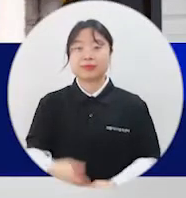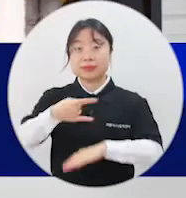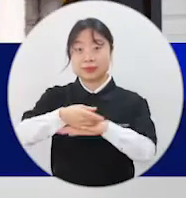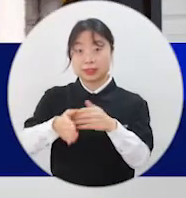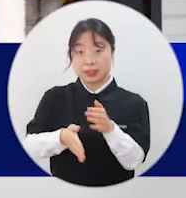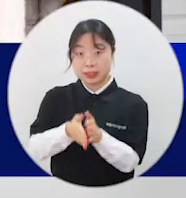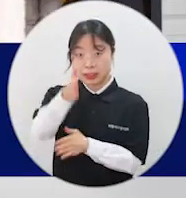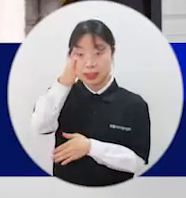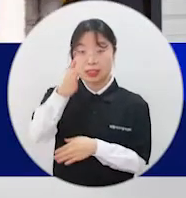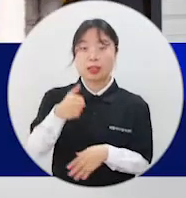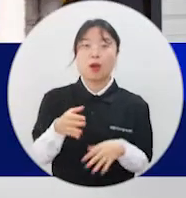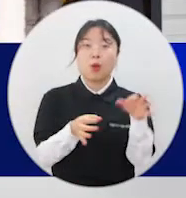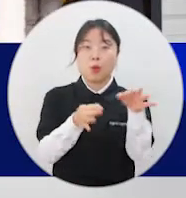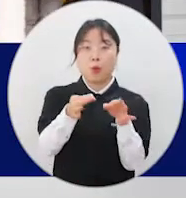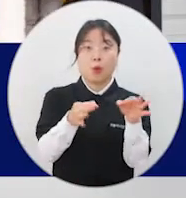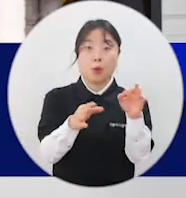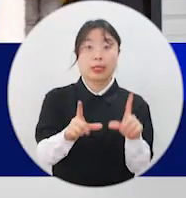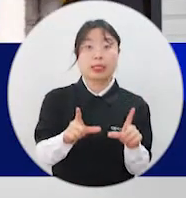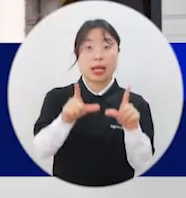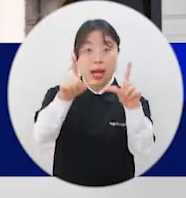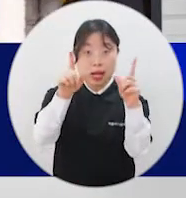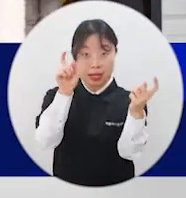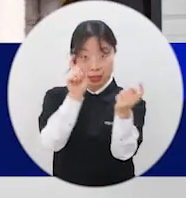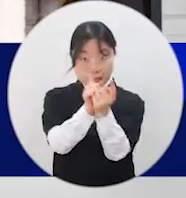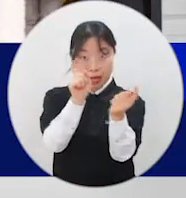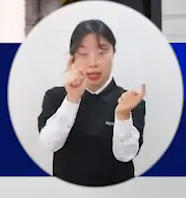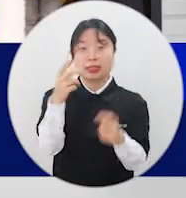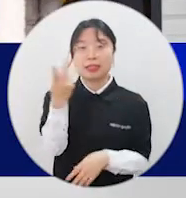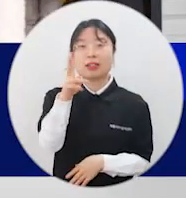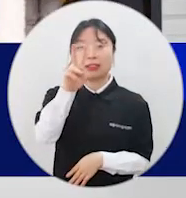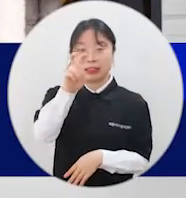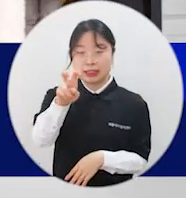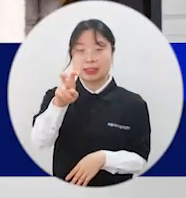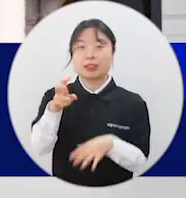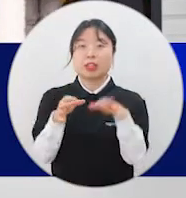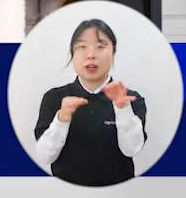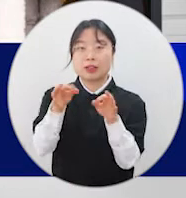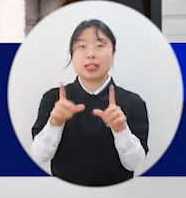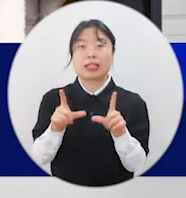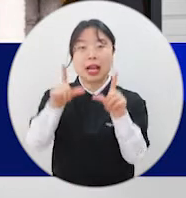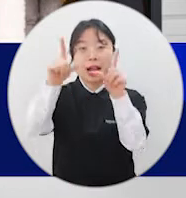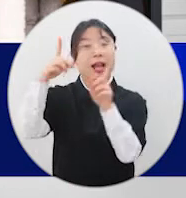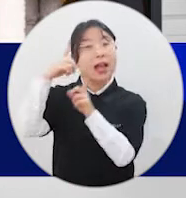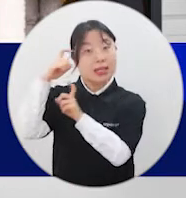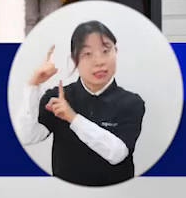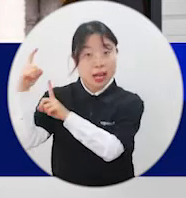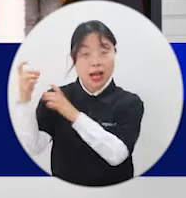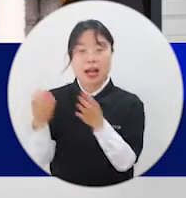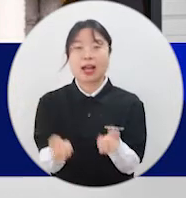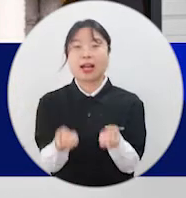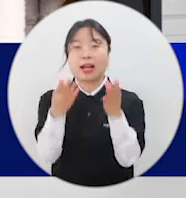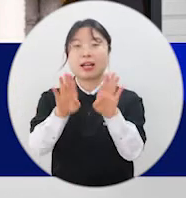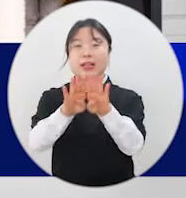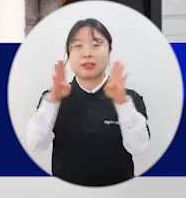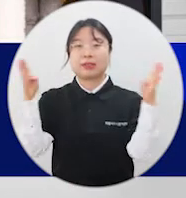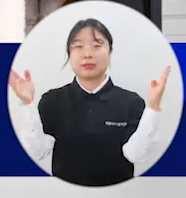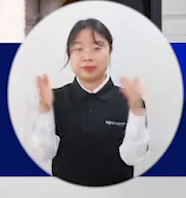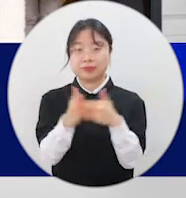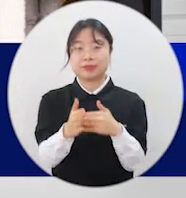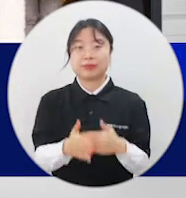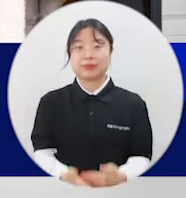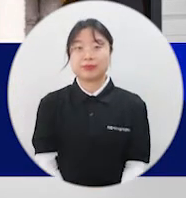의왕시에서 소상공인의 날을 맞이하여 2020년 의왕시 소상공인의 날 기념식 및 소상공인 주간 선포식